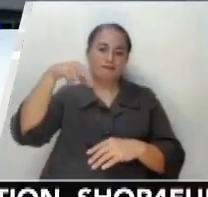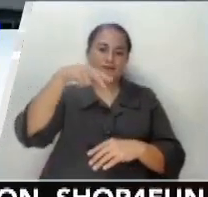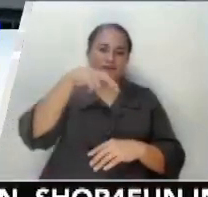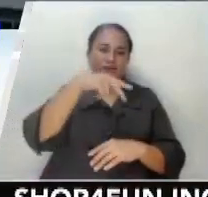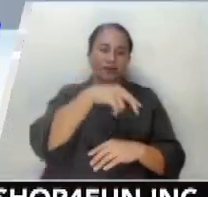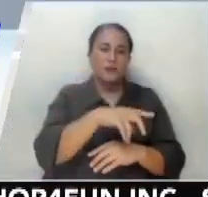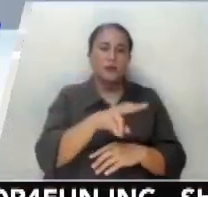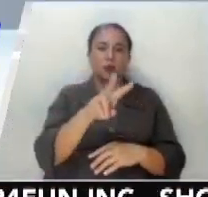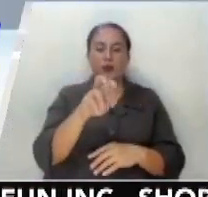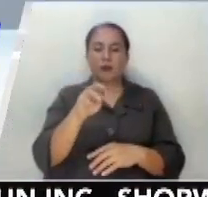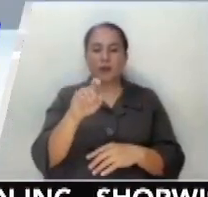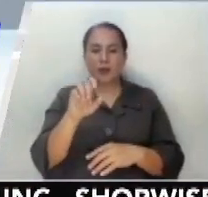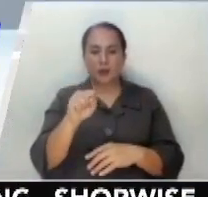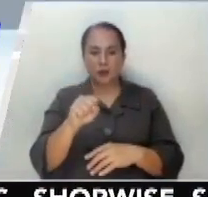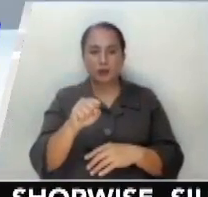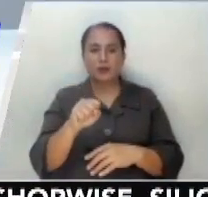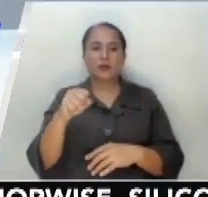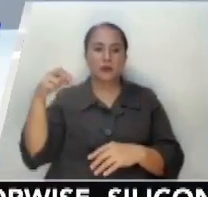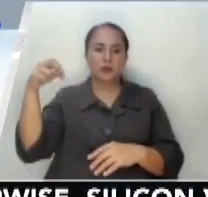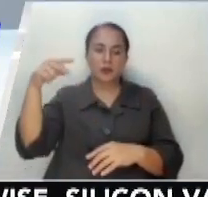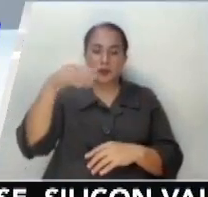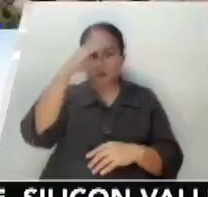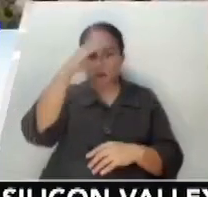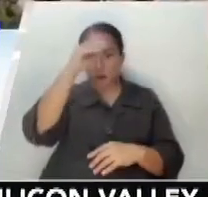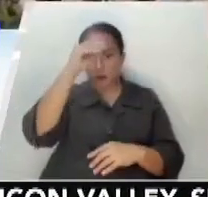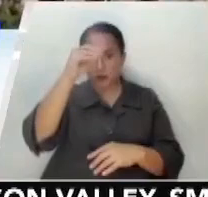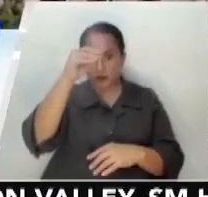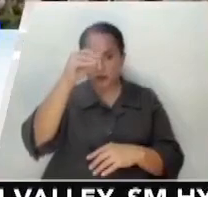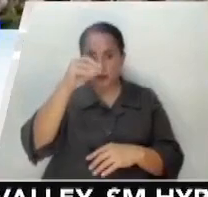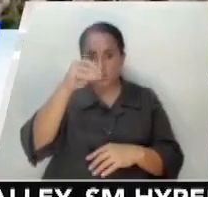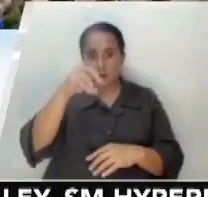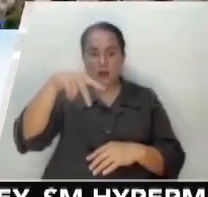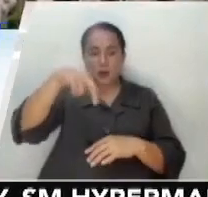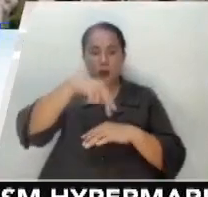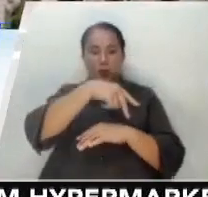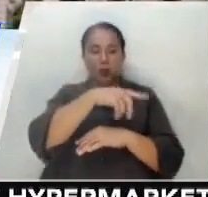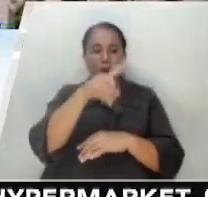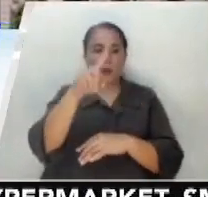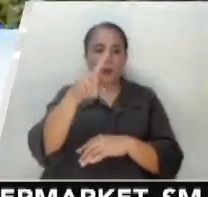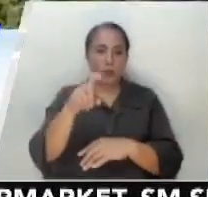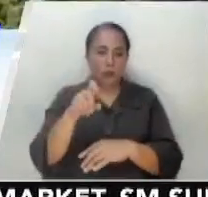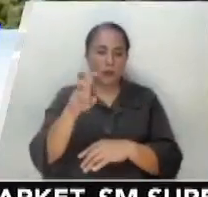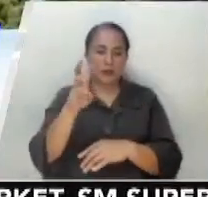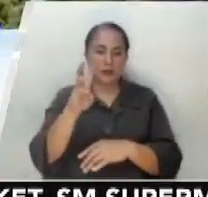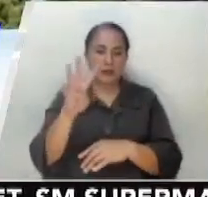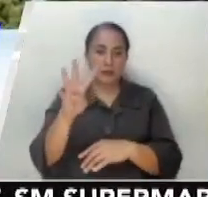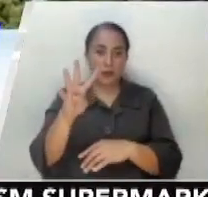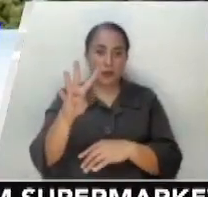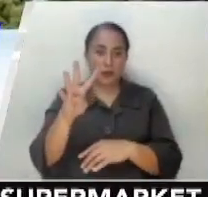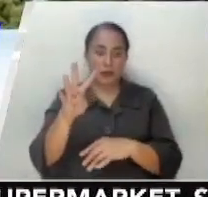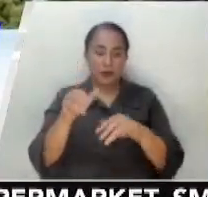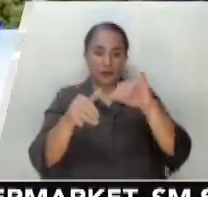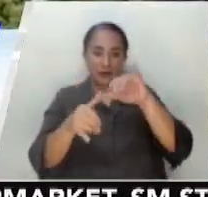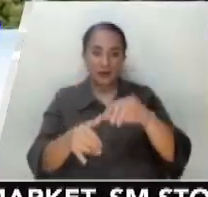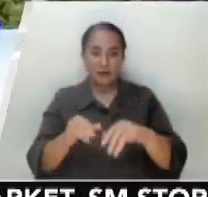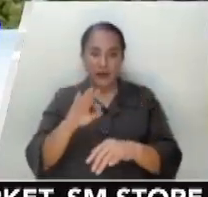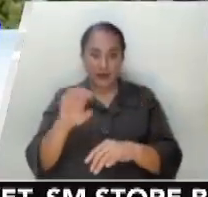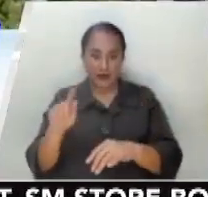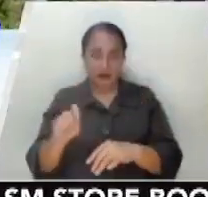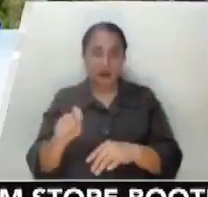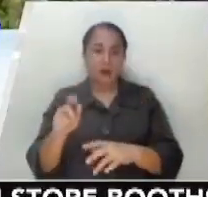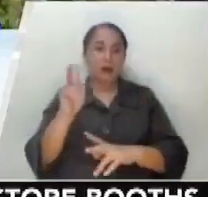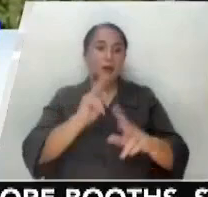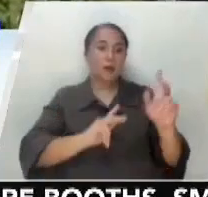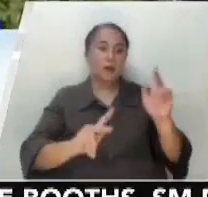metrong slackline ang lalaking ito sa taas na 164 feet. Ang kanyang performance